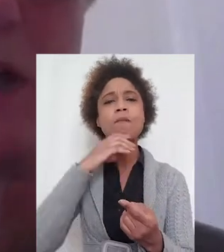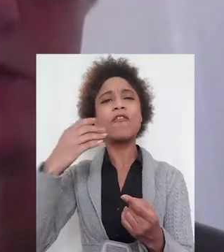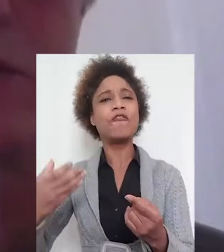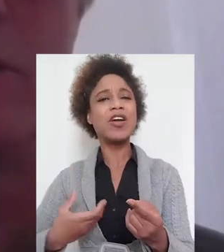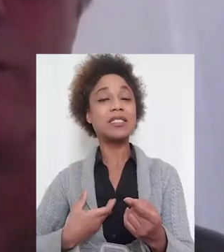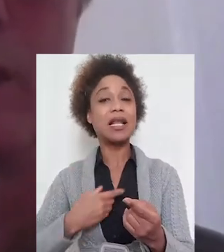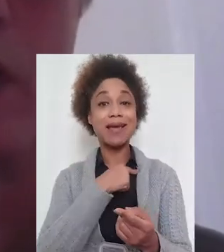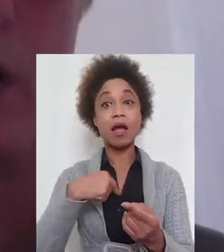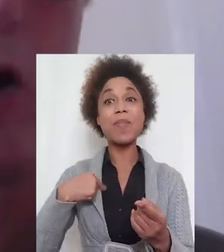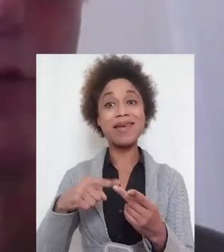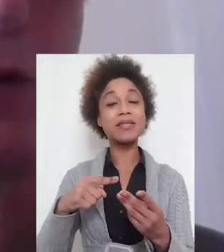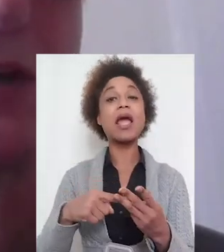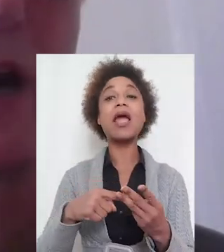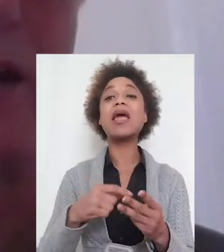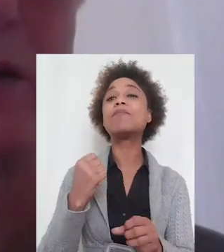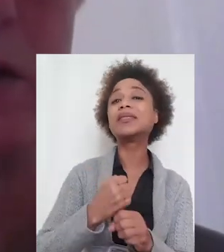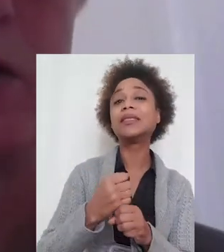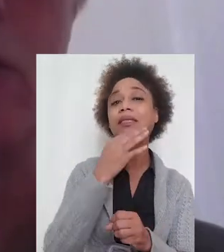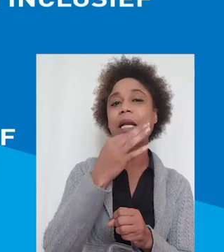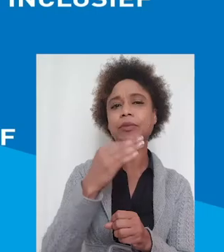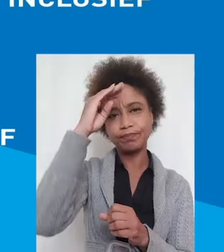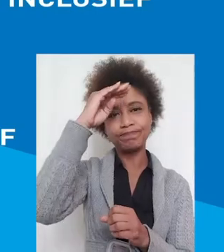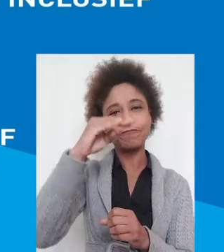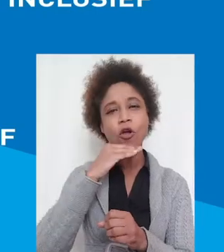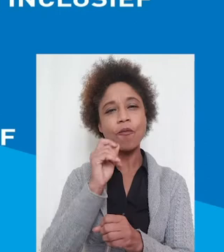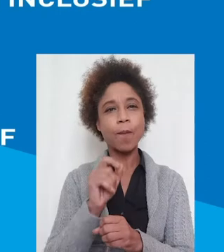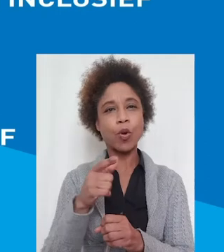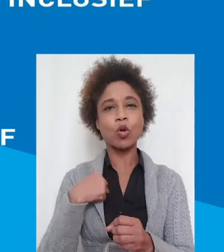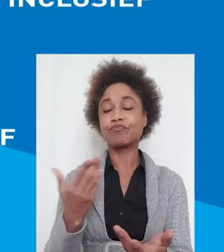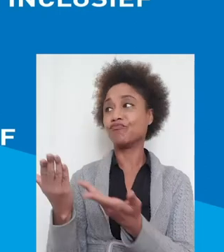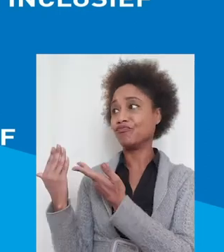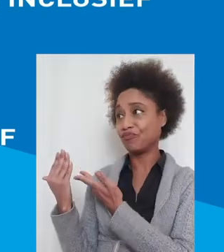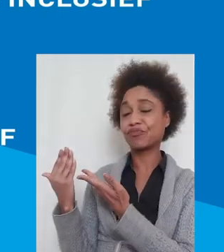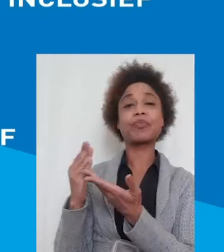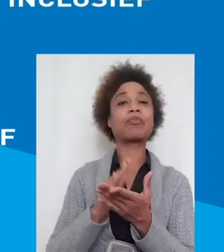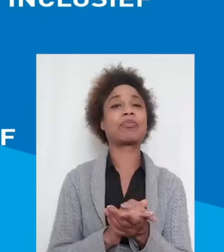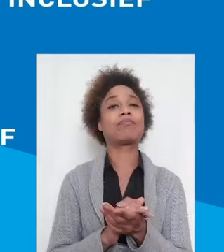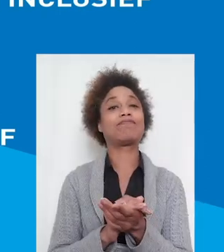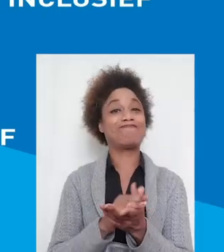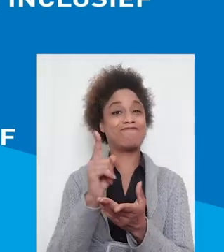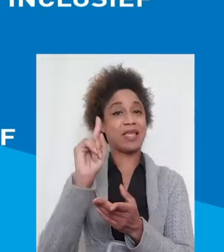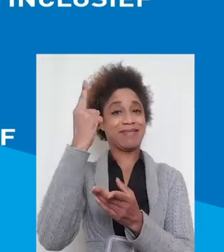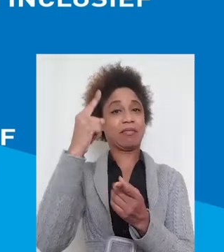praktische tips. Hoofdpunten zijn: kunstlessen zijn toegankelijk voor iedereen.